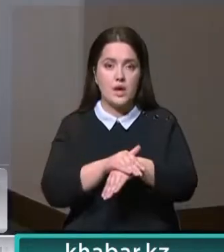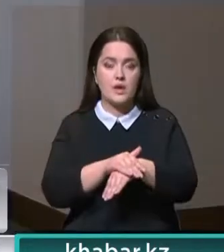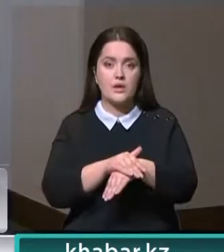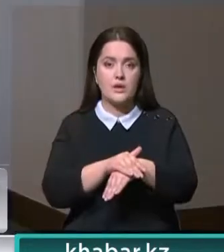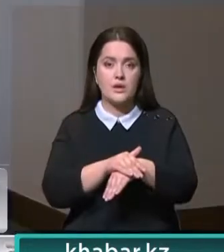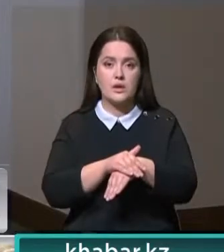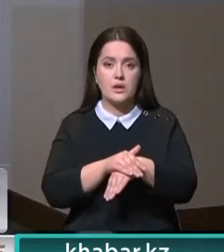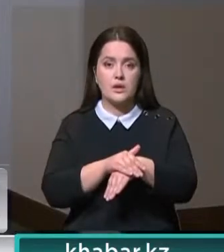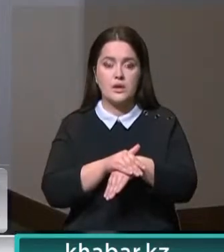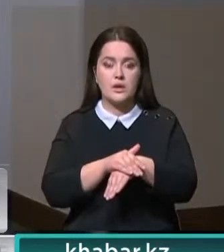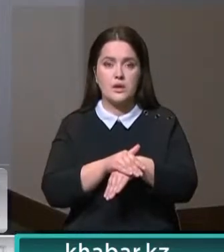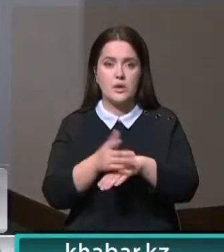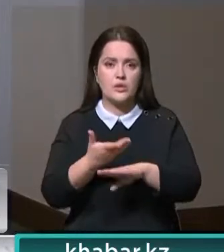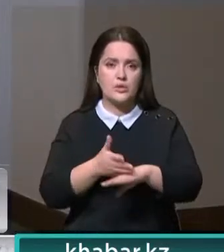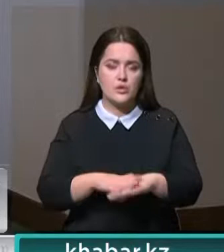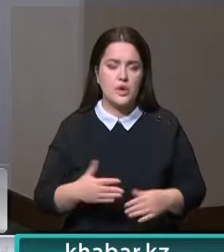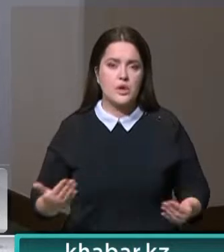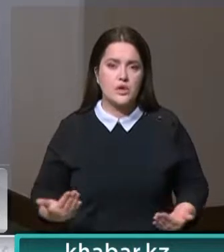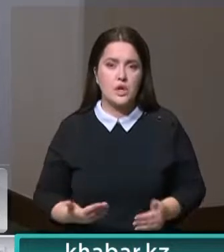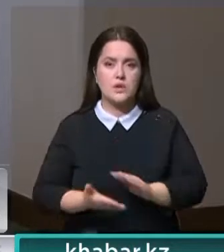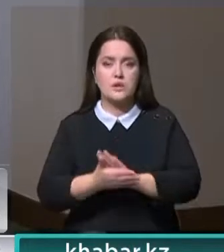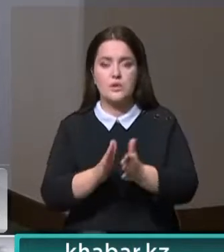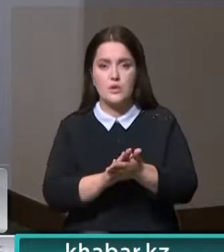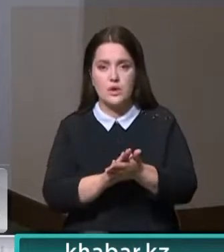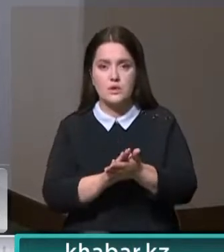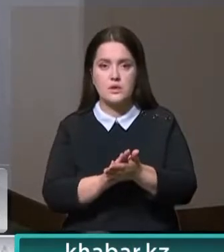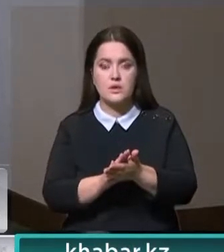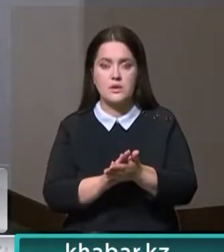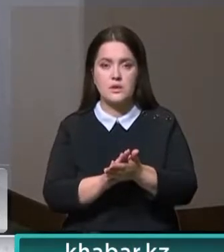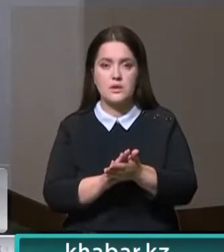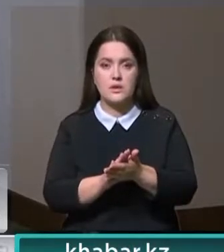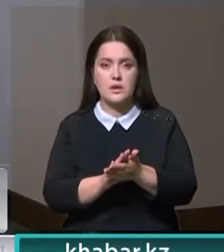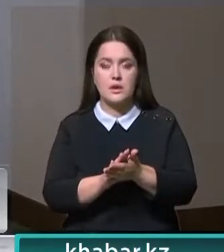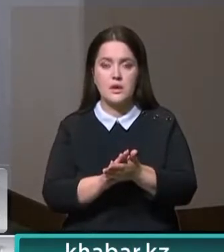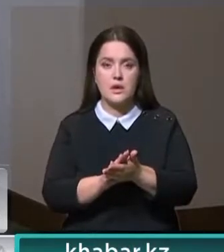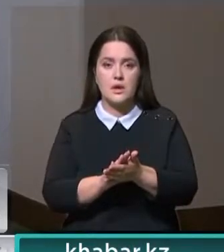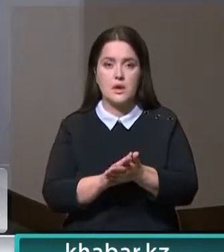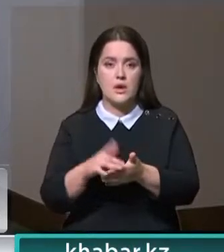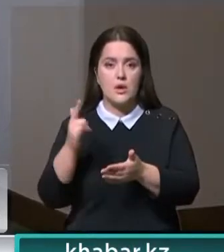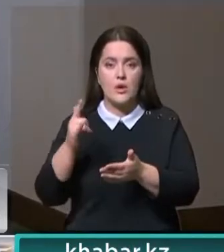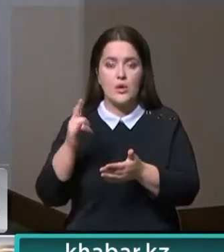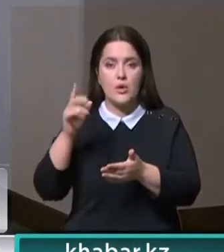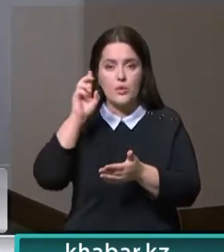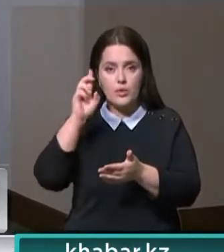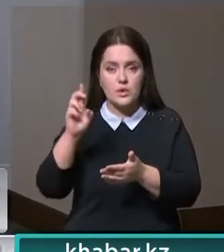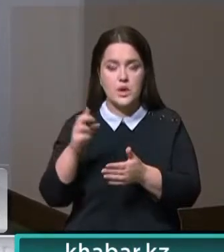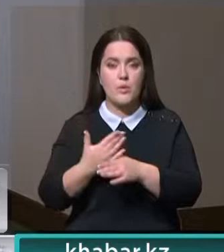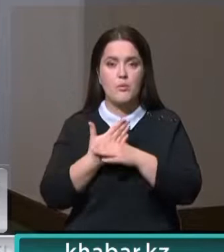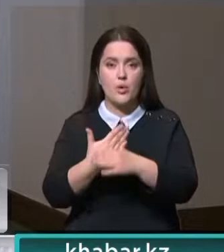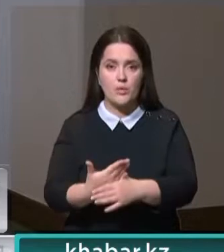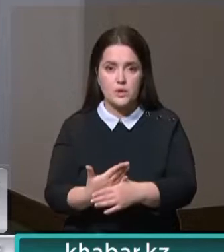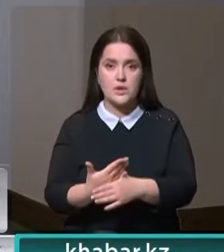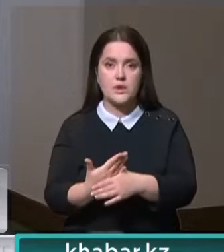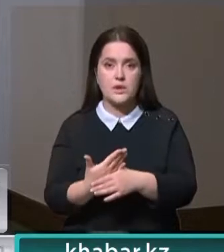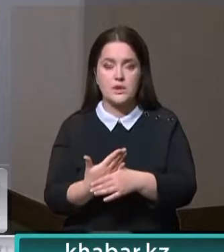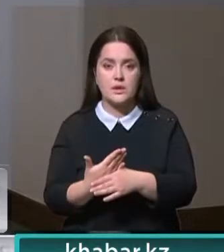которые оказались в тяжелой жизненной ситуации, людей, которым предназначены те или иные государственные меры поддержки, такие